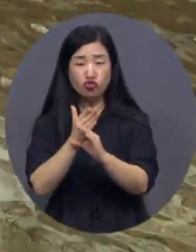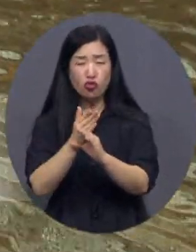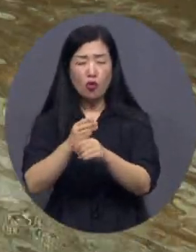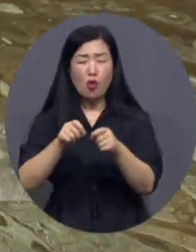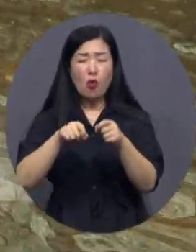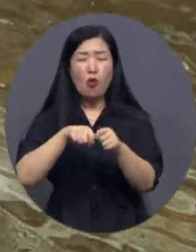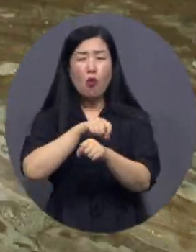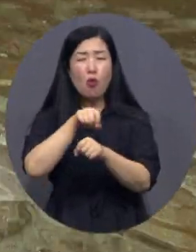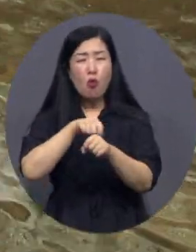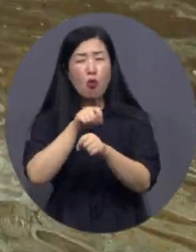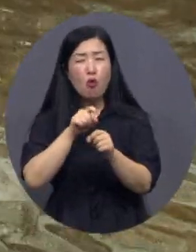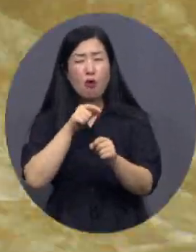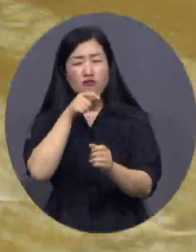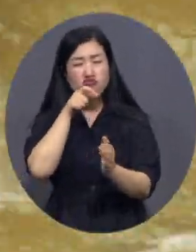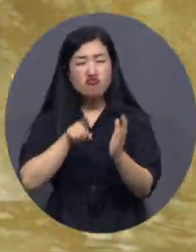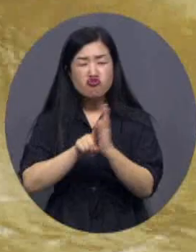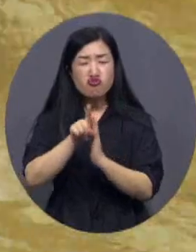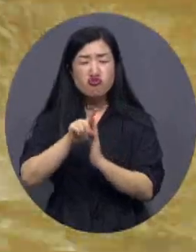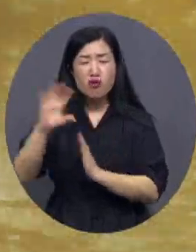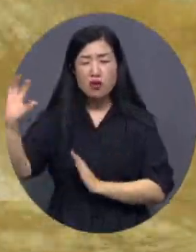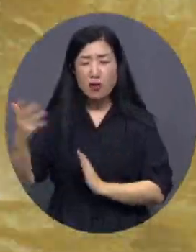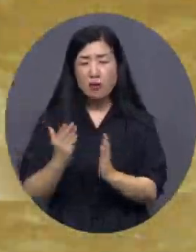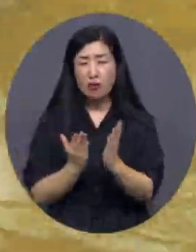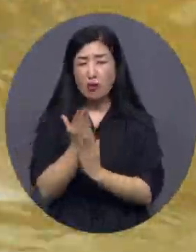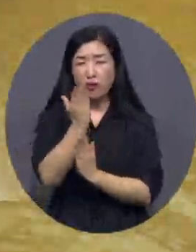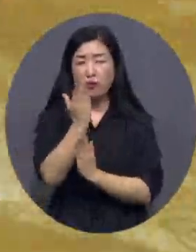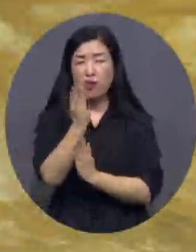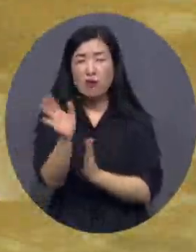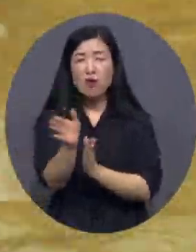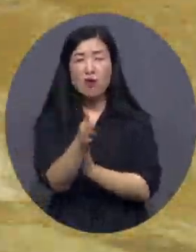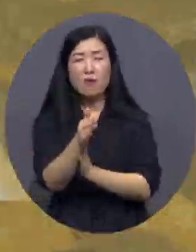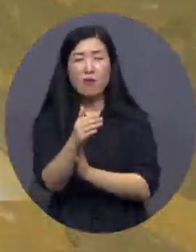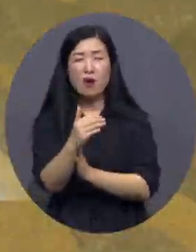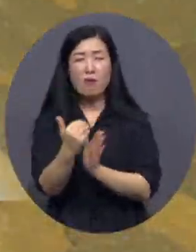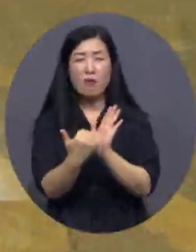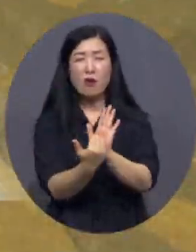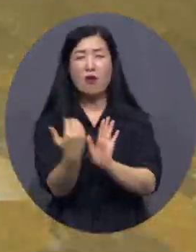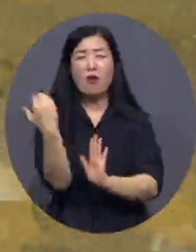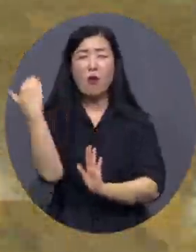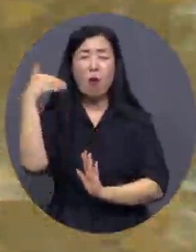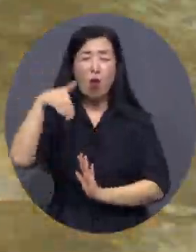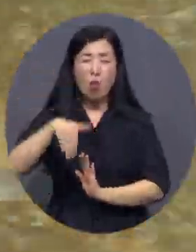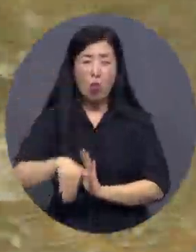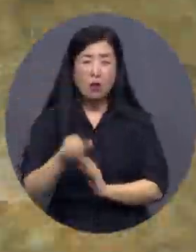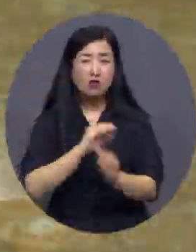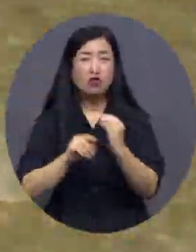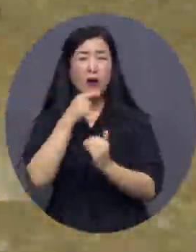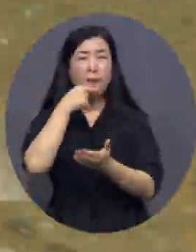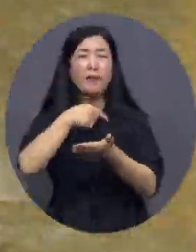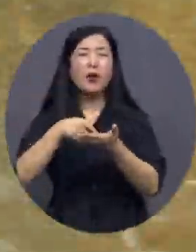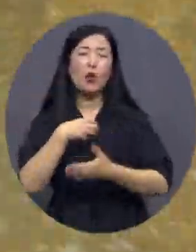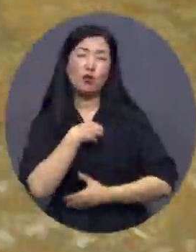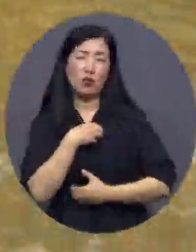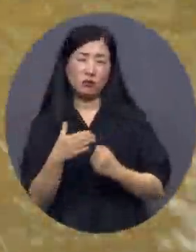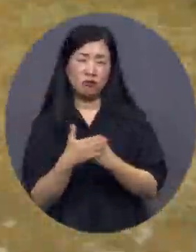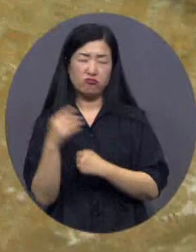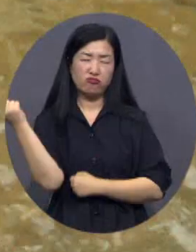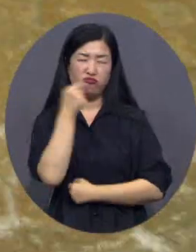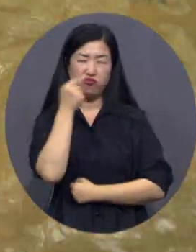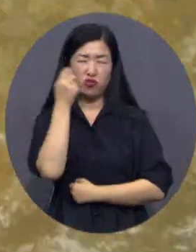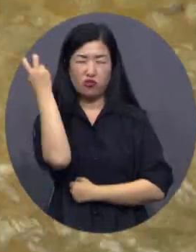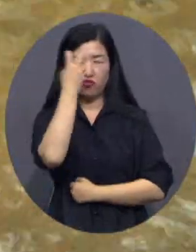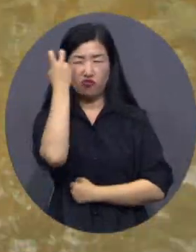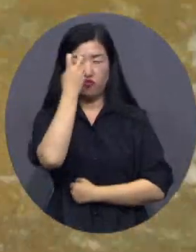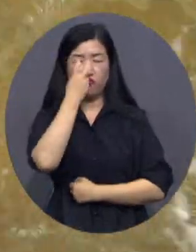장기간 지속되는 고소원과 태풍의 통과로 양식생물의 면역력이 떨어지면서 추가 피해가 우려된다며 철저한